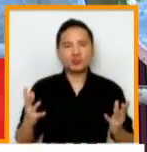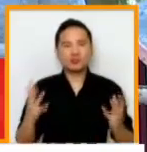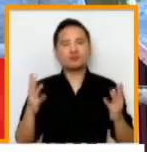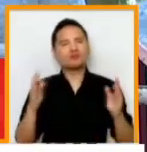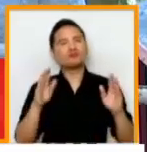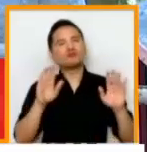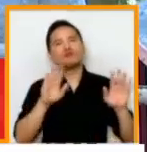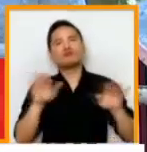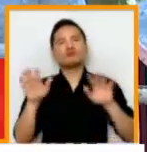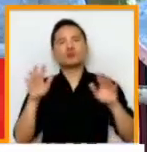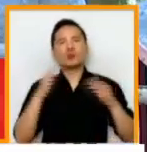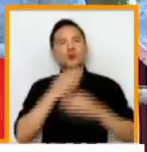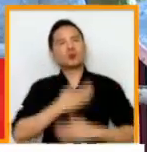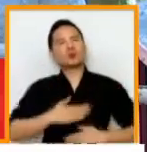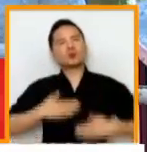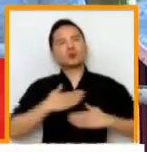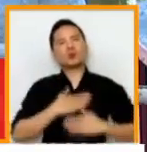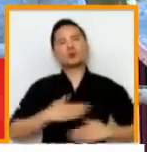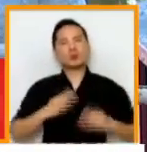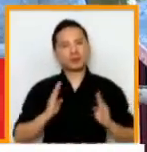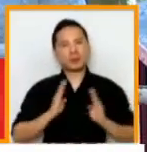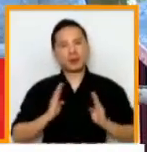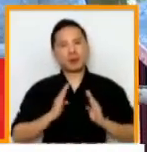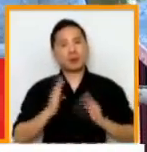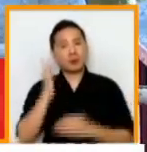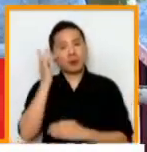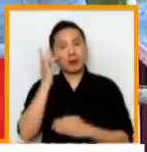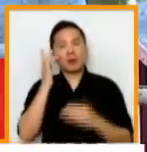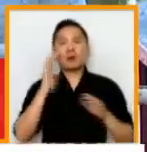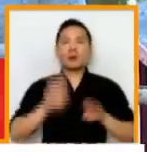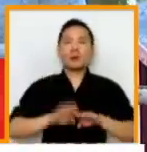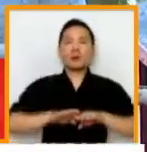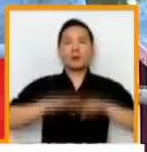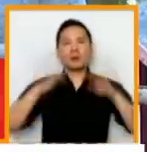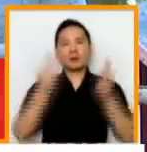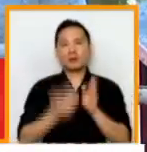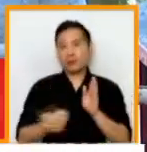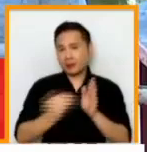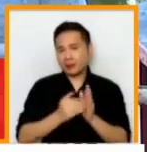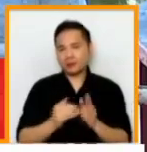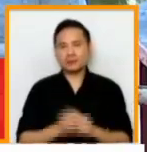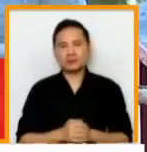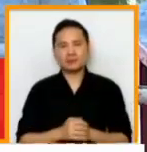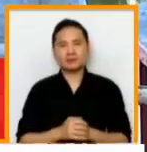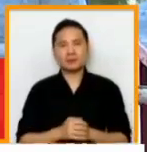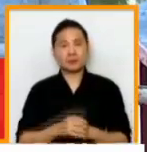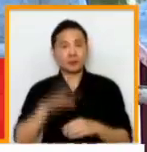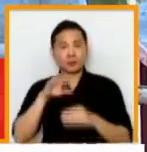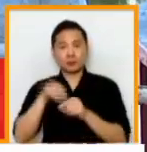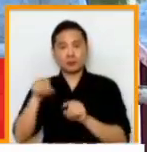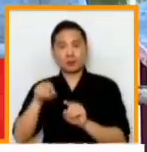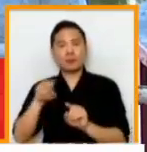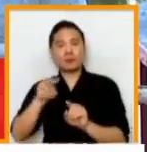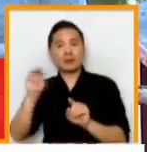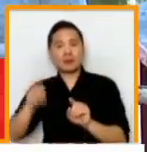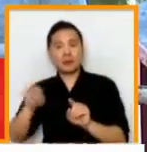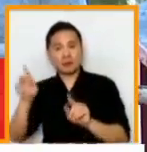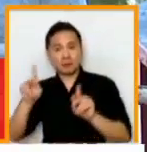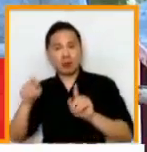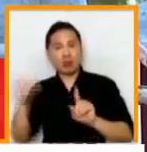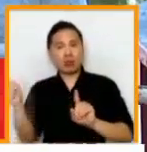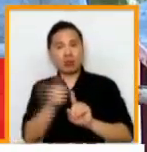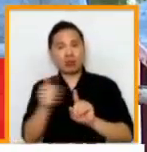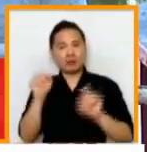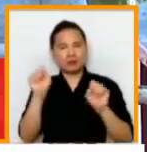1, inaasahang makakapasok na uli yung mga turista rito, kasama ang mga taga-Metro Manila. Meron lang siyempreng